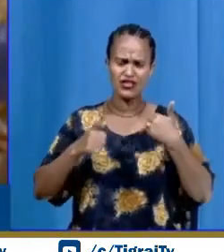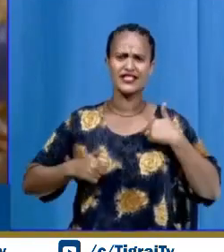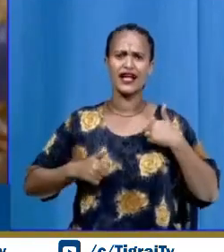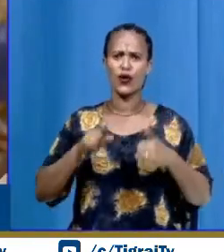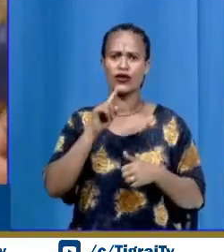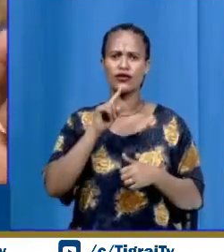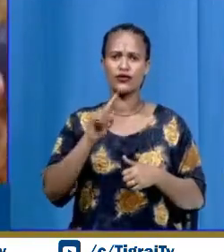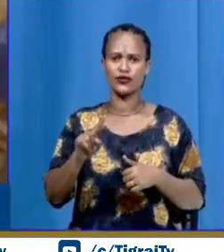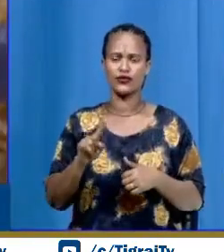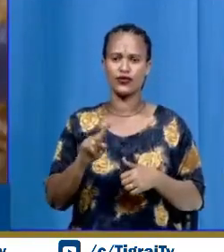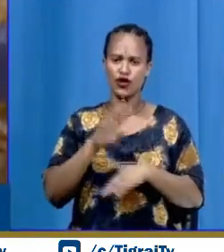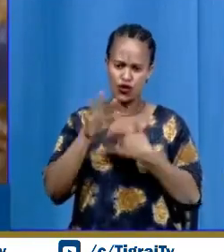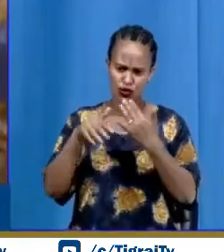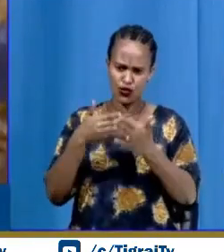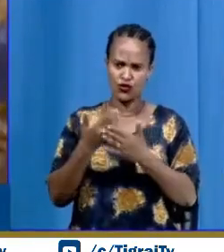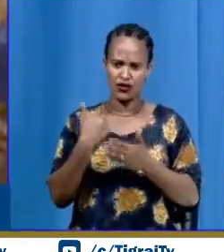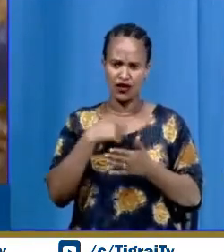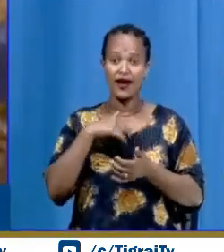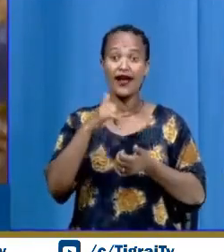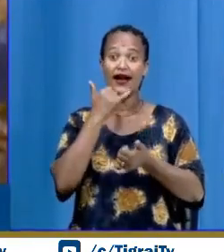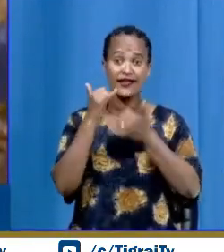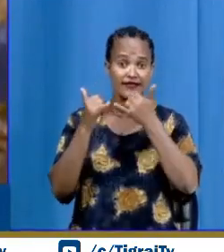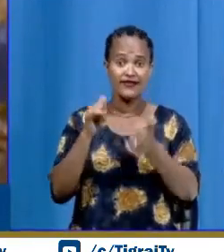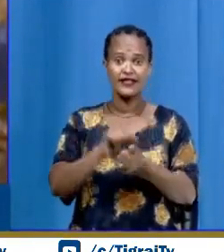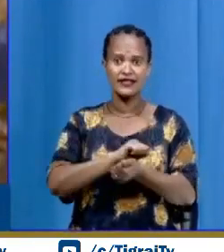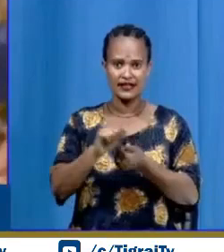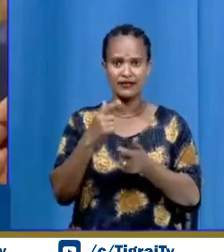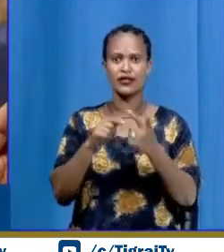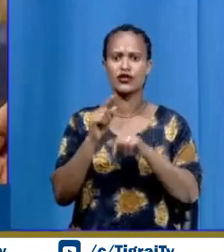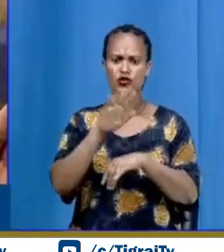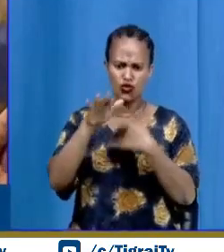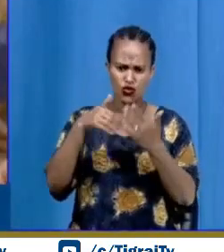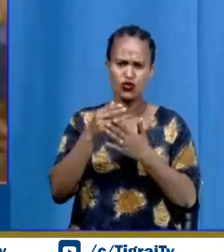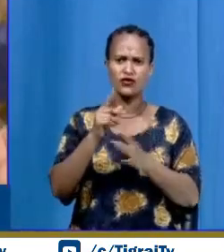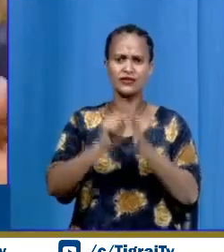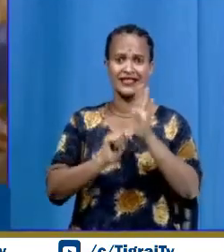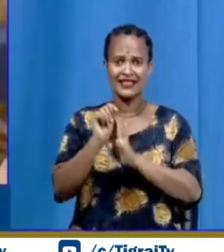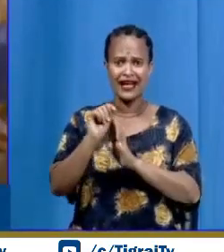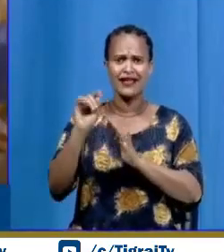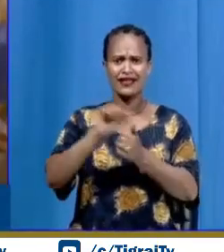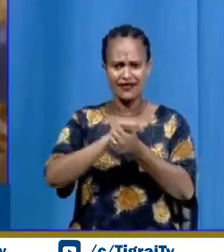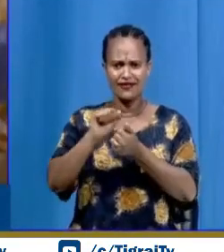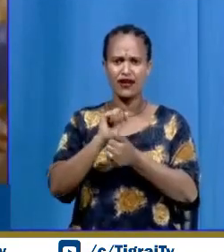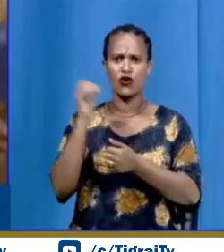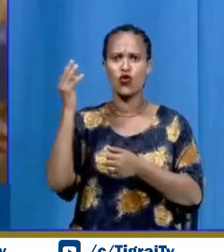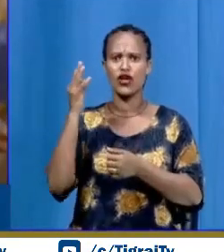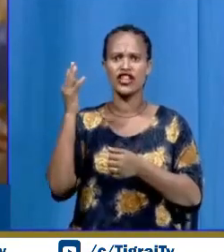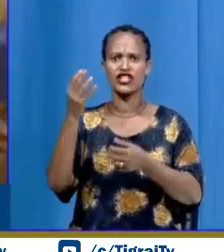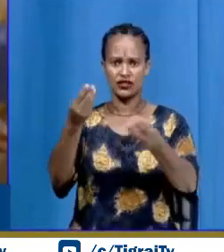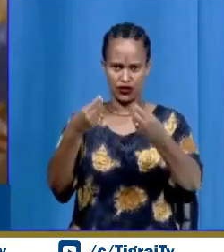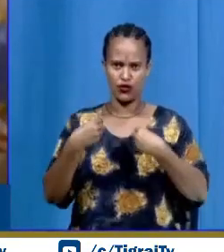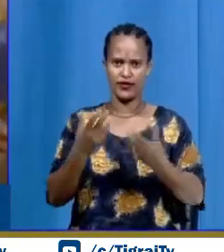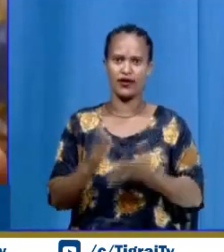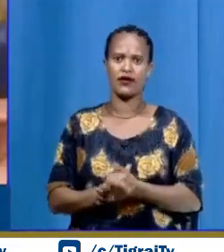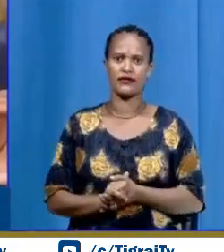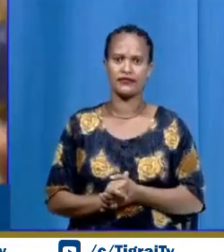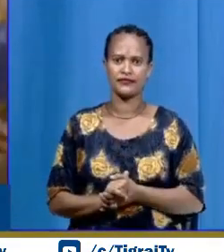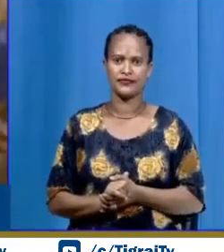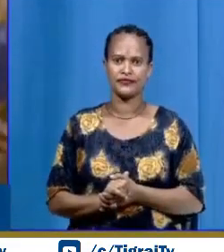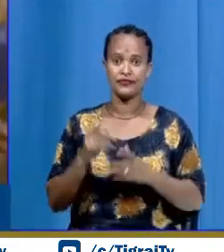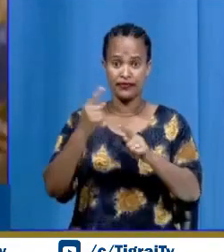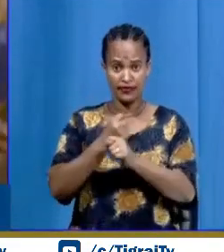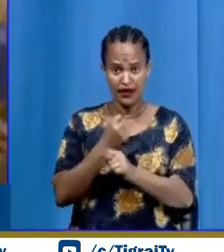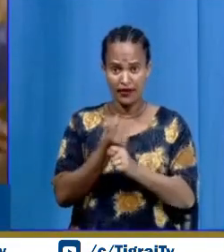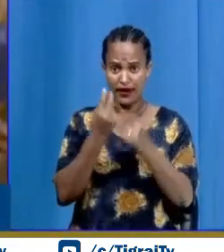እዩ። ኩሉ ንኣነ ክጥፍእ ዝመፀ እዩ። ኩሉ ክጠፍእ ኣለዎ ዝብል ኦረንቴሽን እዩ ተዋሂቡና እዮም ልብሉ